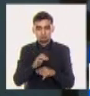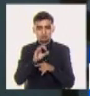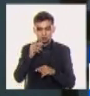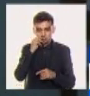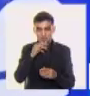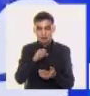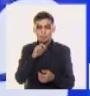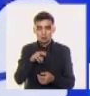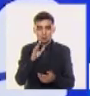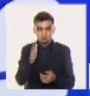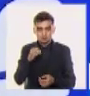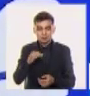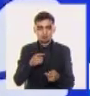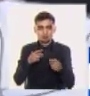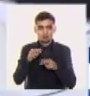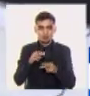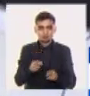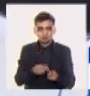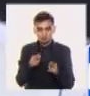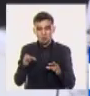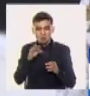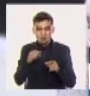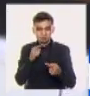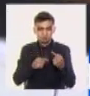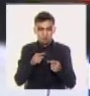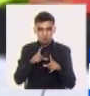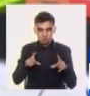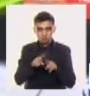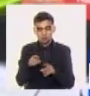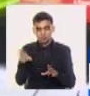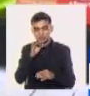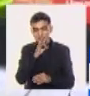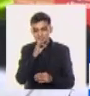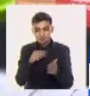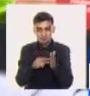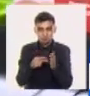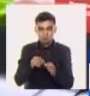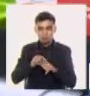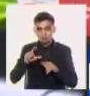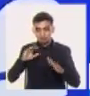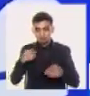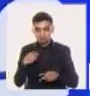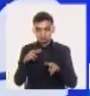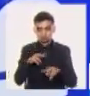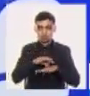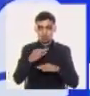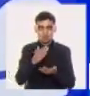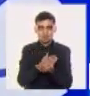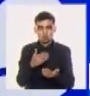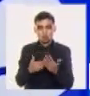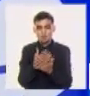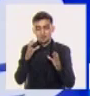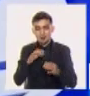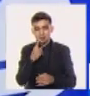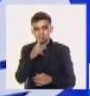фиксированной цены. Борцы с коррупцией уверяют, что количество лекарств и их распределение под их строгим контролем. По новым правилам, на руки